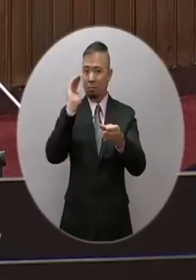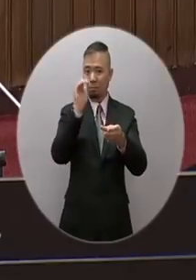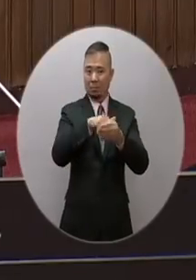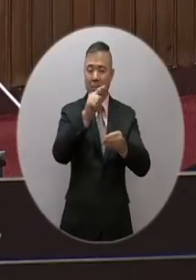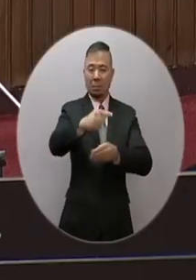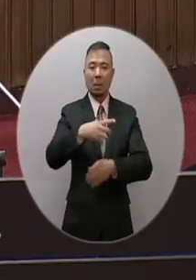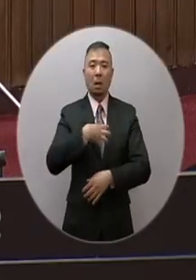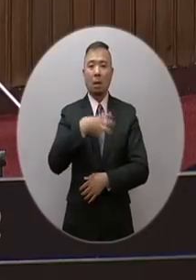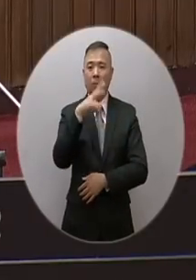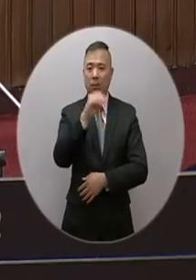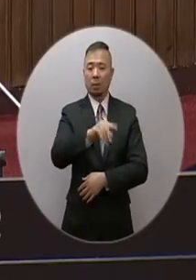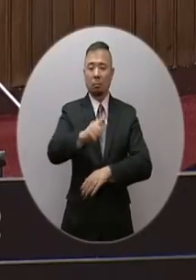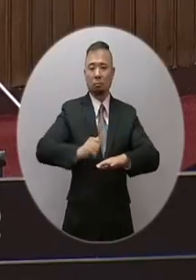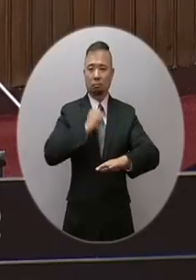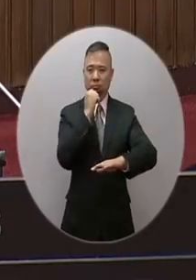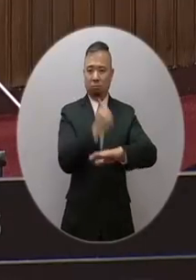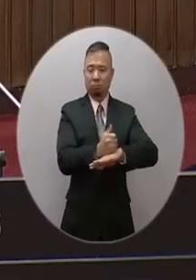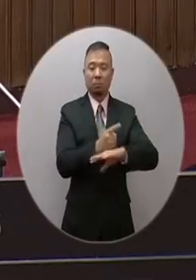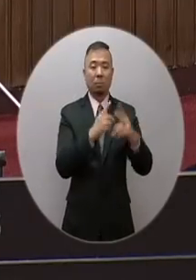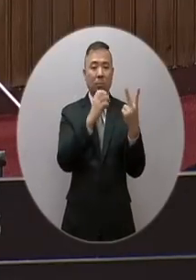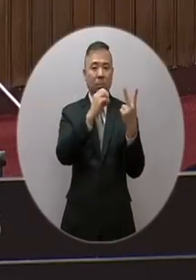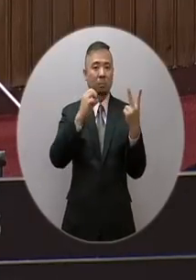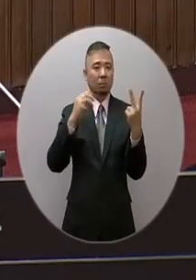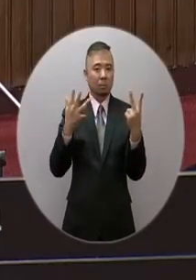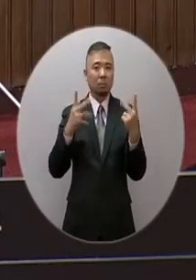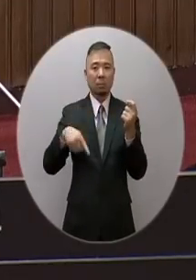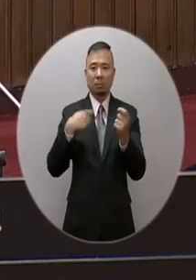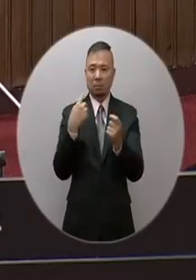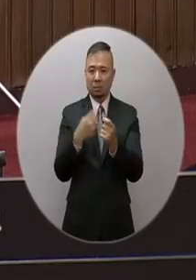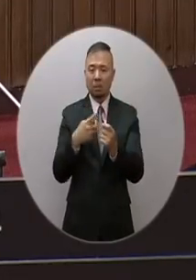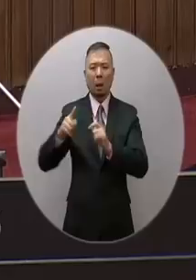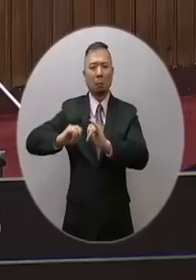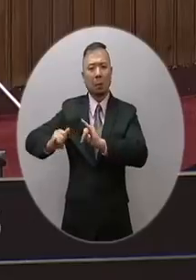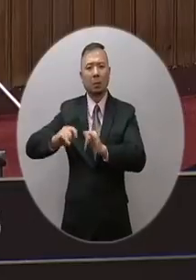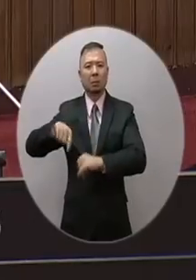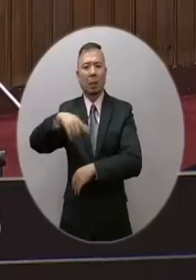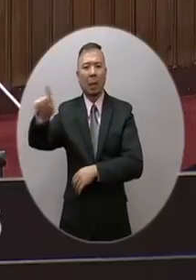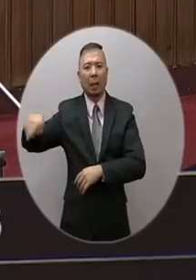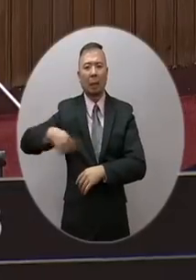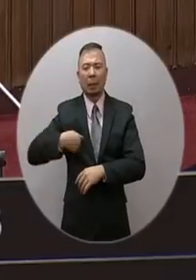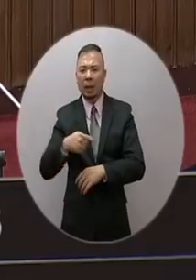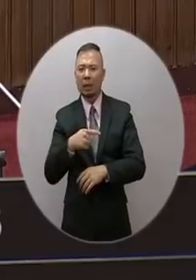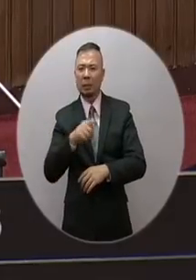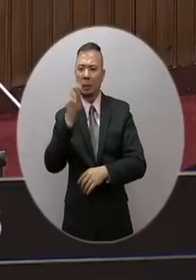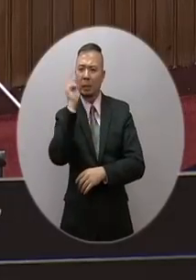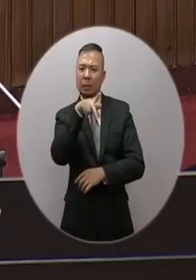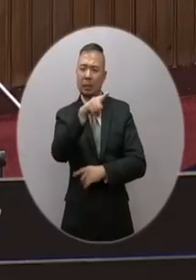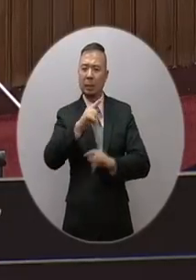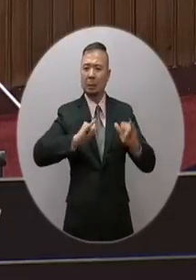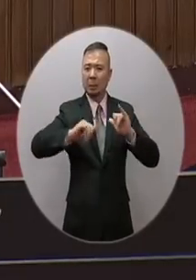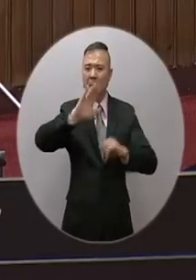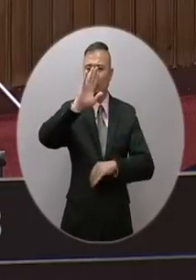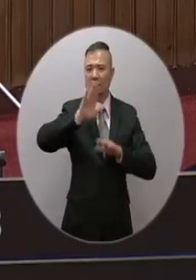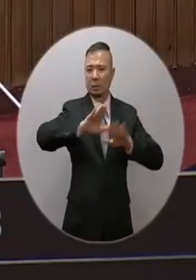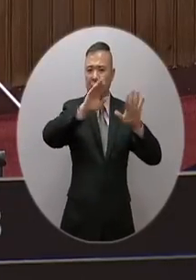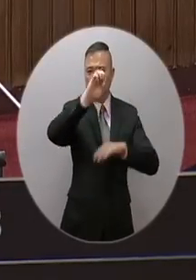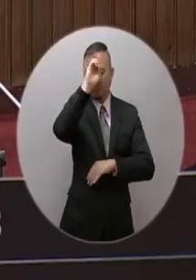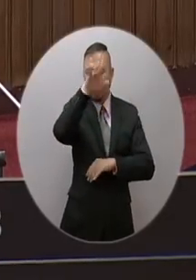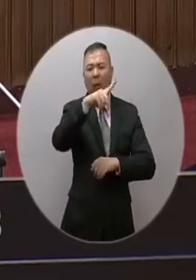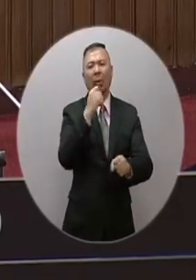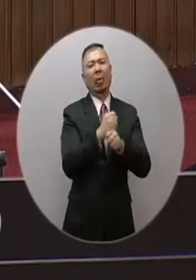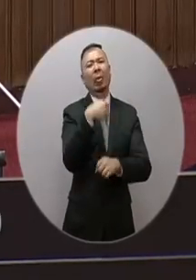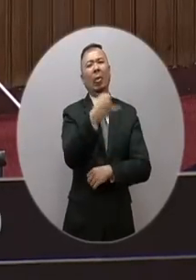统。2008年，人民对民进党执政极度失望，选择了国民党